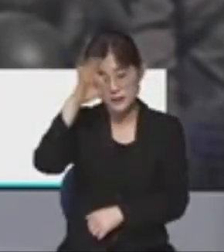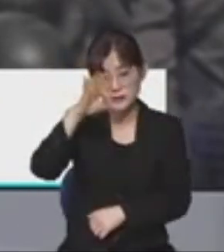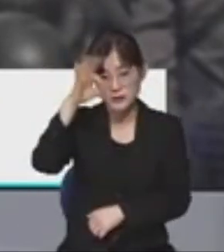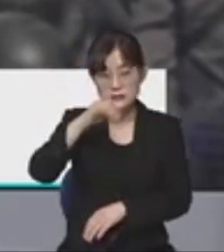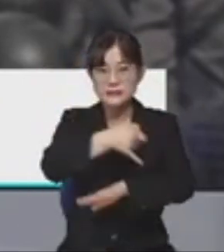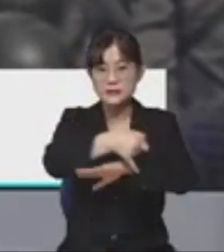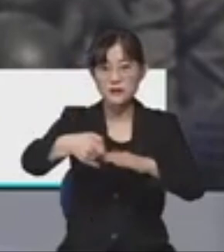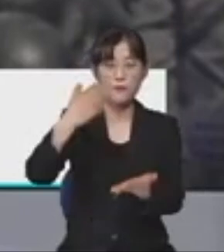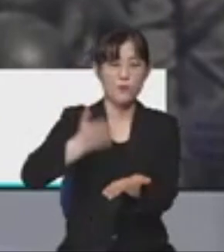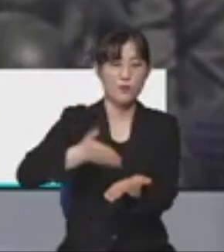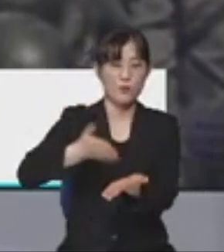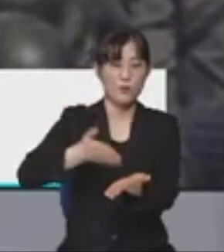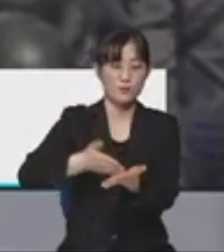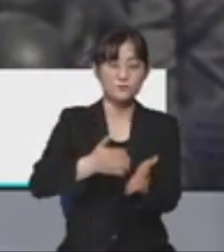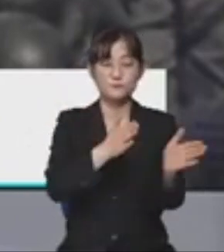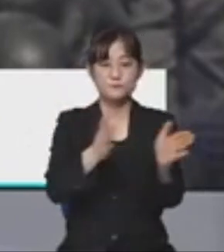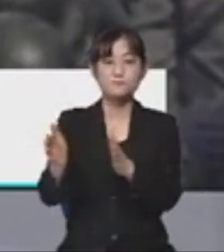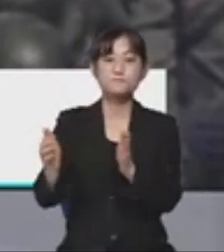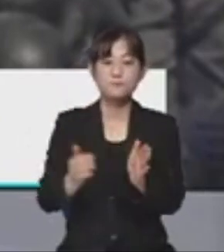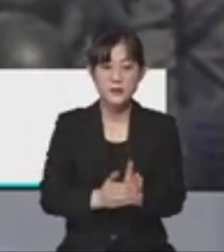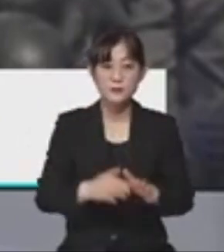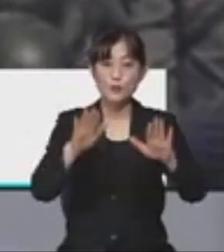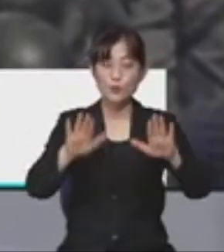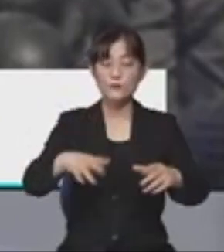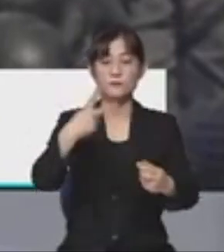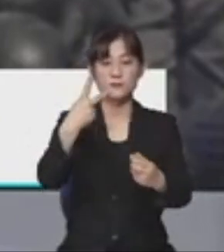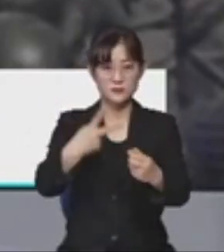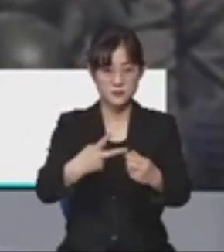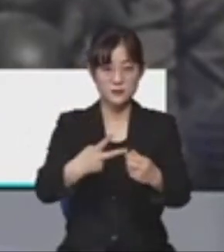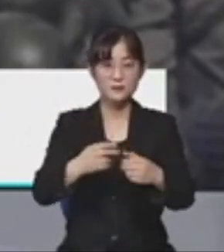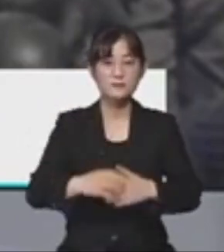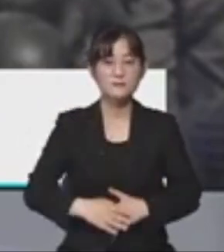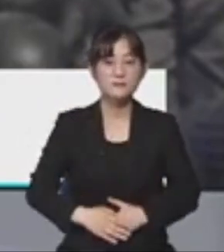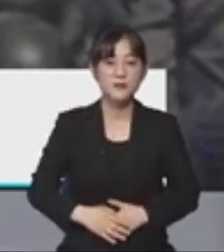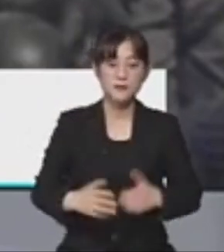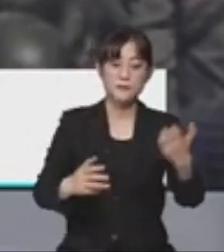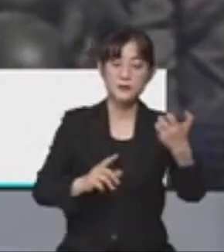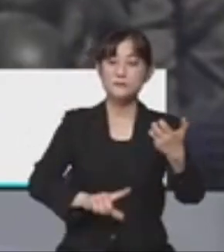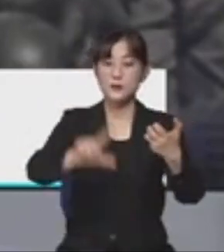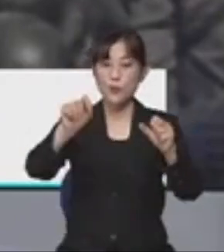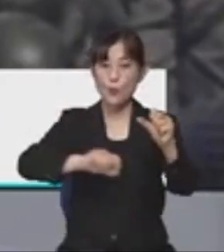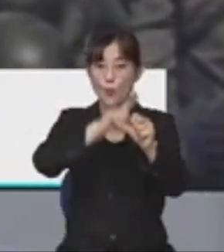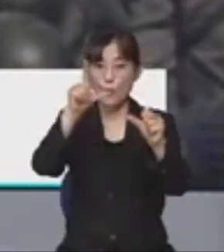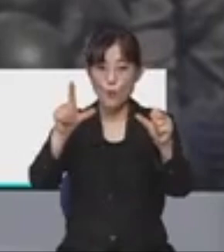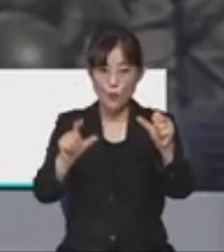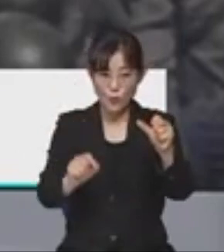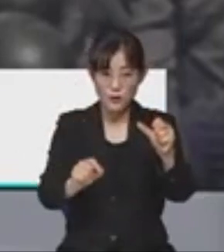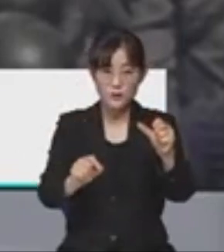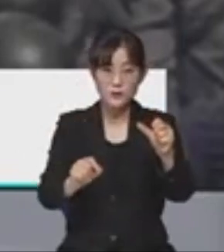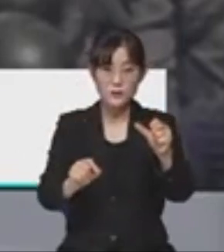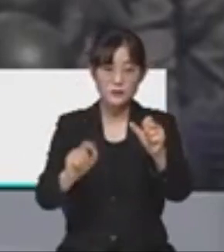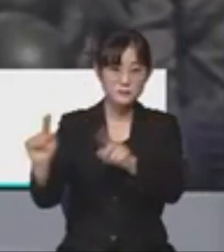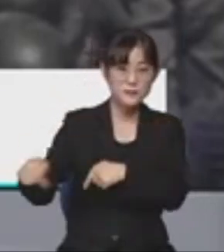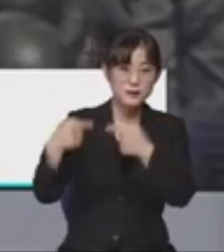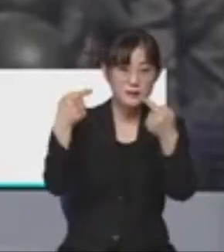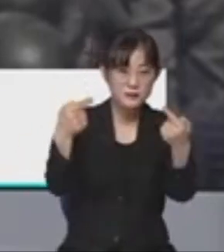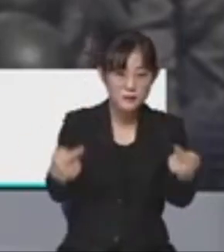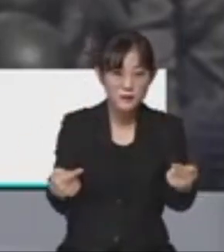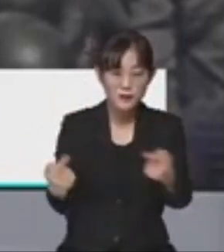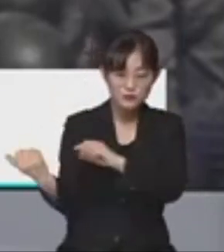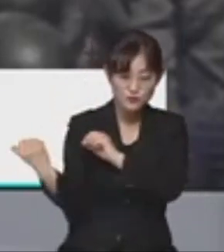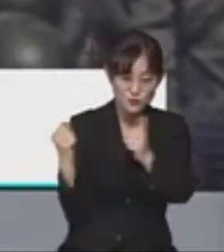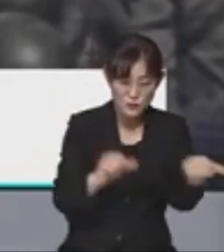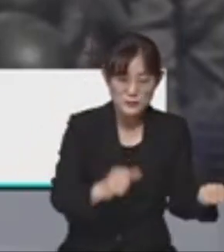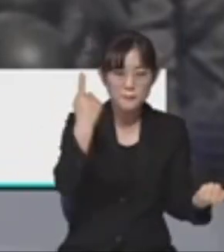찾아가는 기획 보도를 마련했습니다. 오늘은 두 번째 순서로 80년 5월 시위 현장에 투입됐다 불의의 사고로